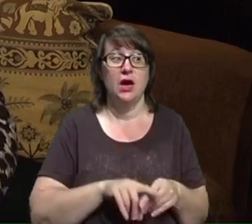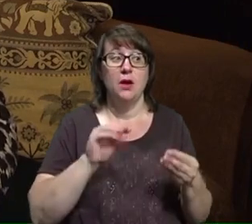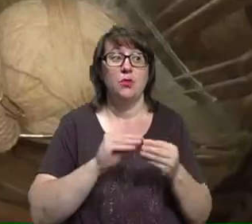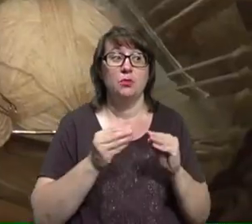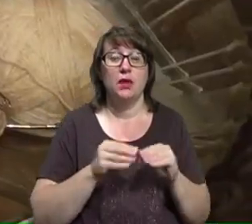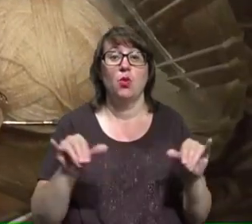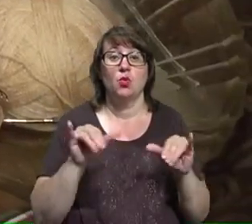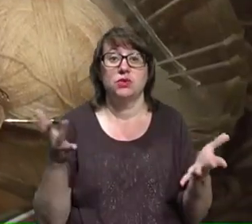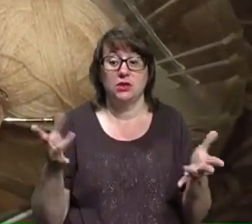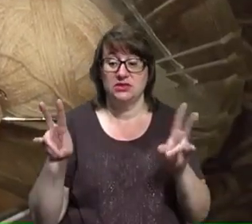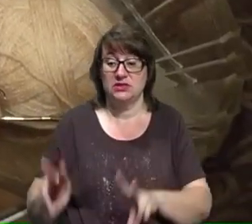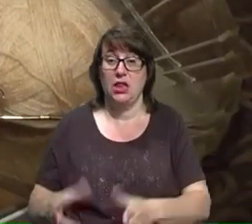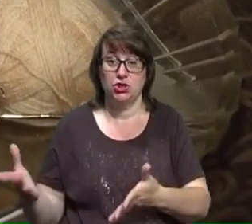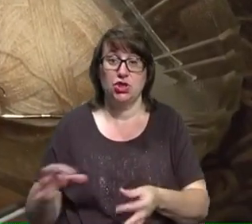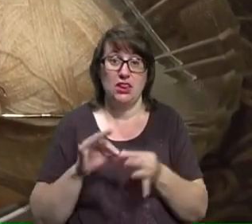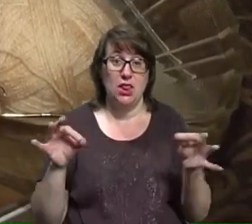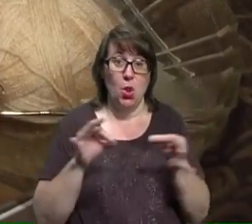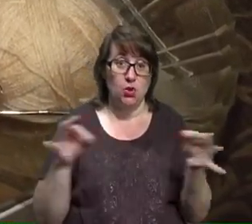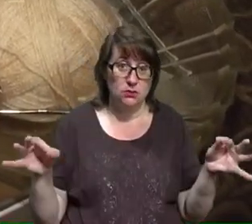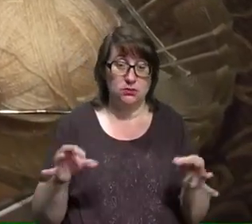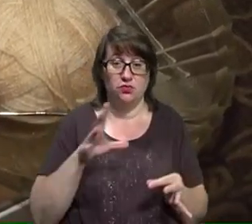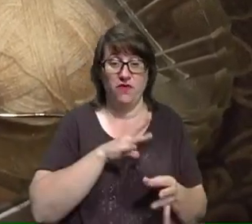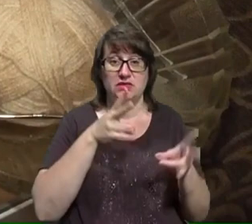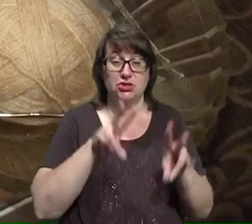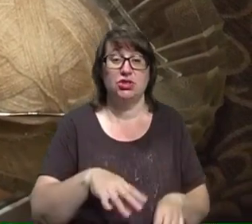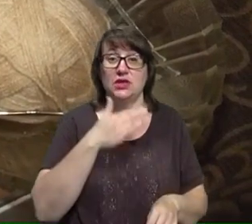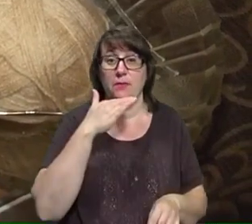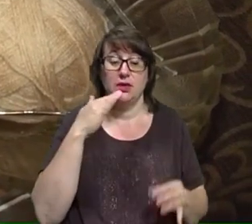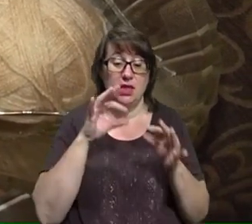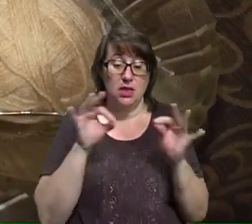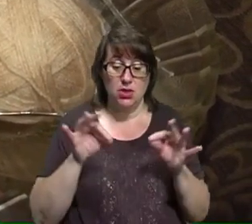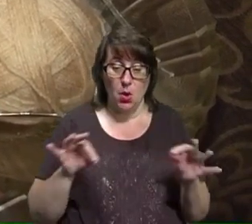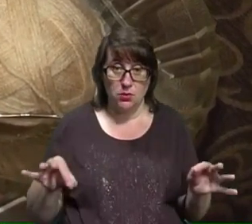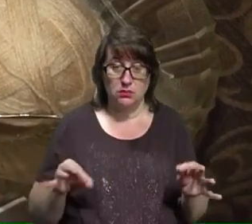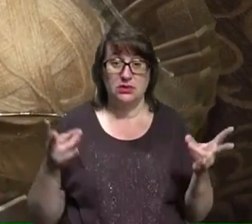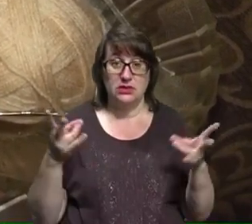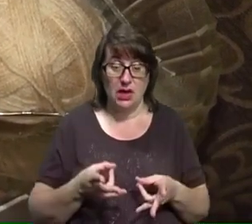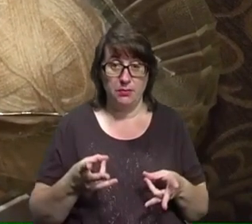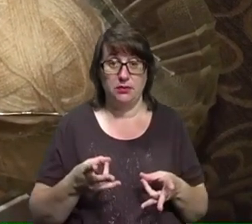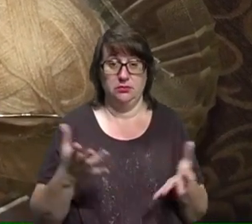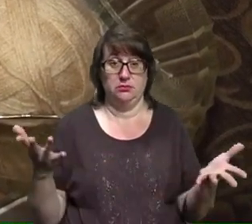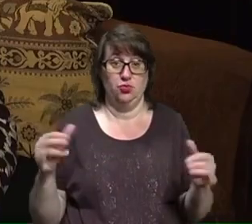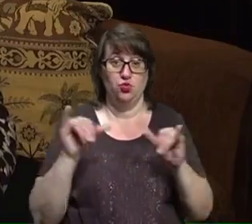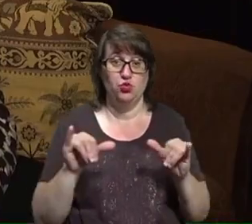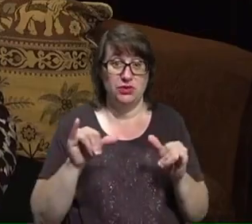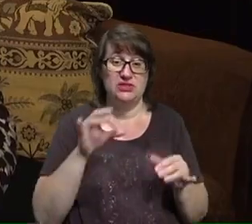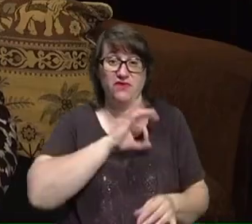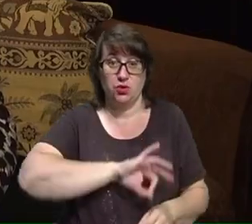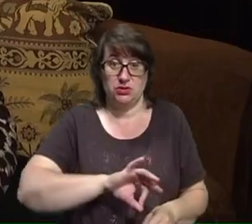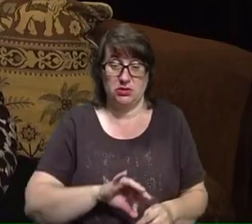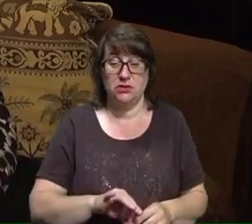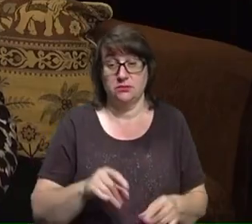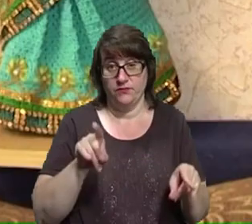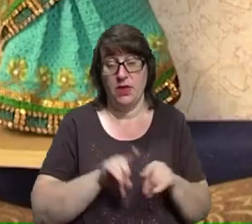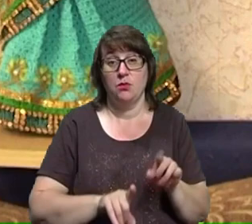залишки ниток. Буває, що залишаються багато ниток і треба кудись їх використати. Отак почалося в мене